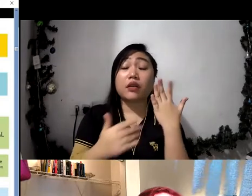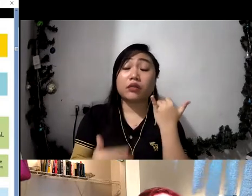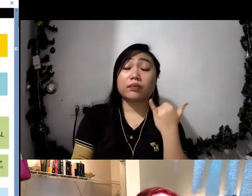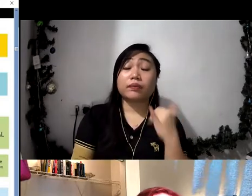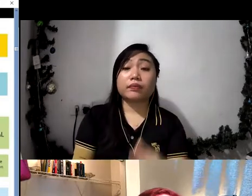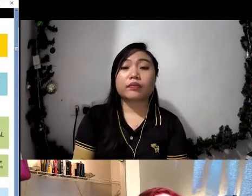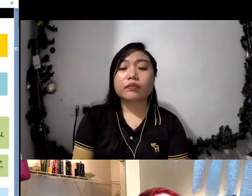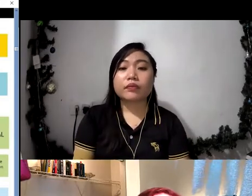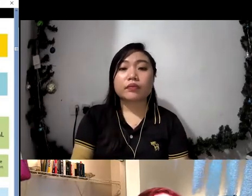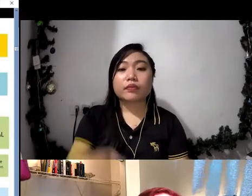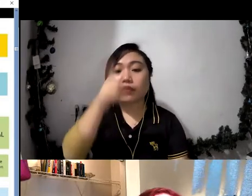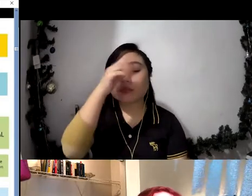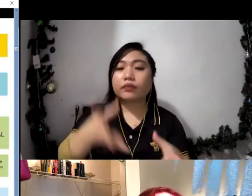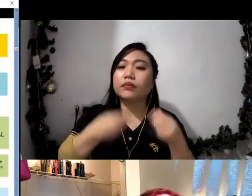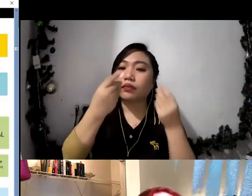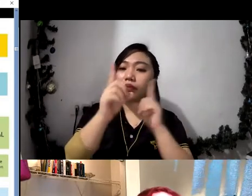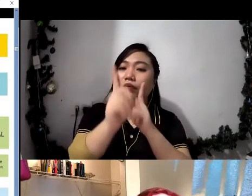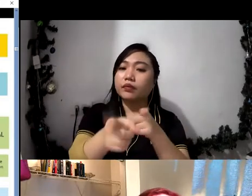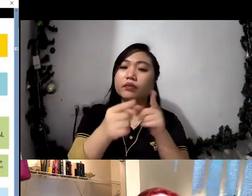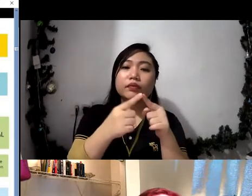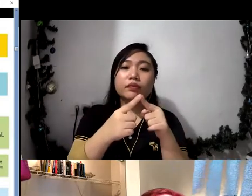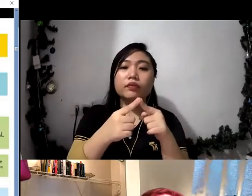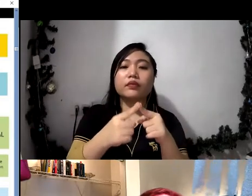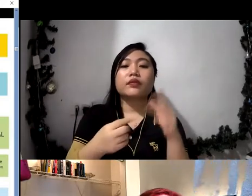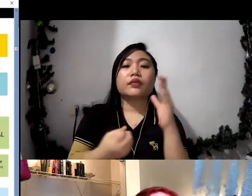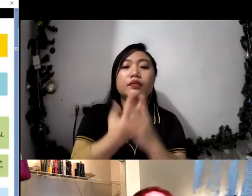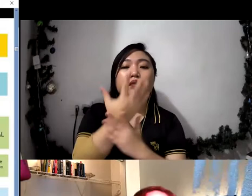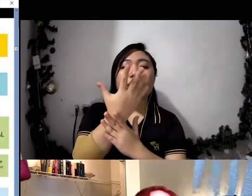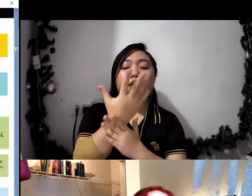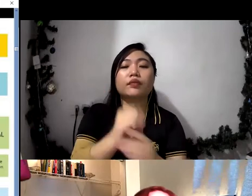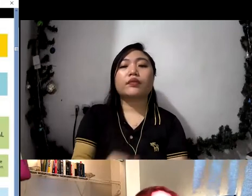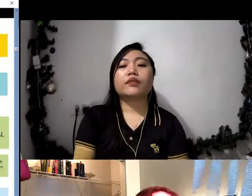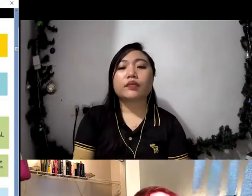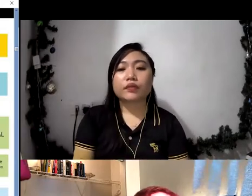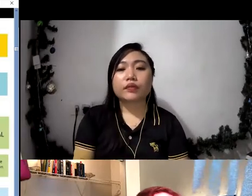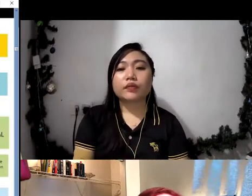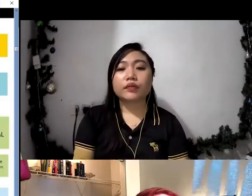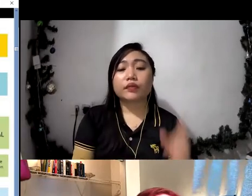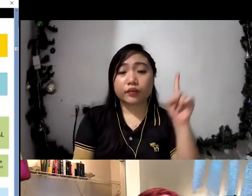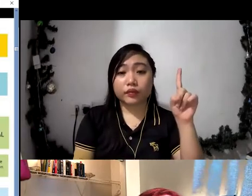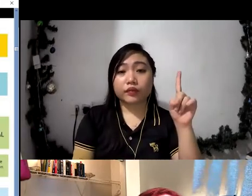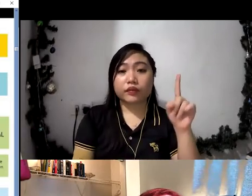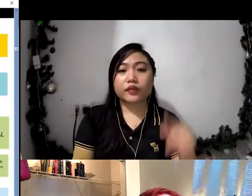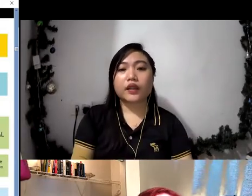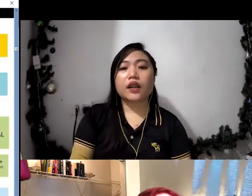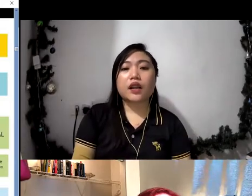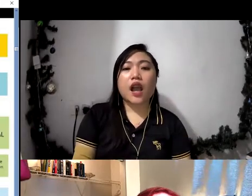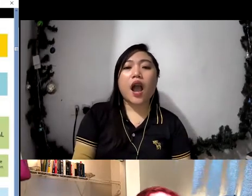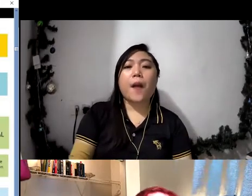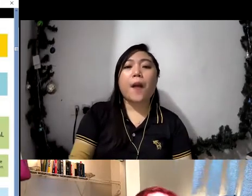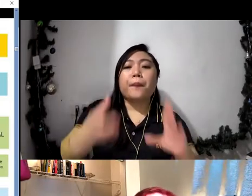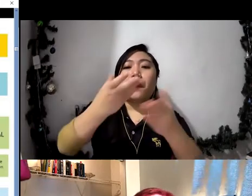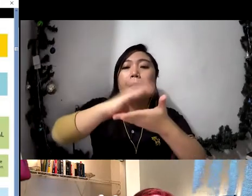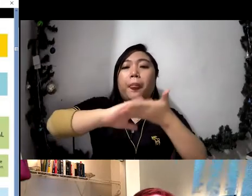mga solusyon doon sa increasing growth potential. No, there are three thematic areas. First is the malasakit, enhancing the